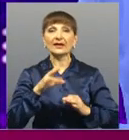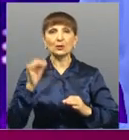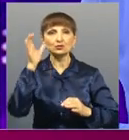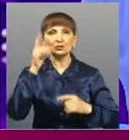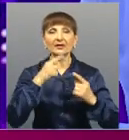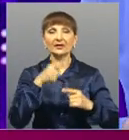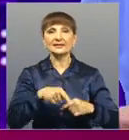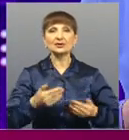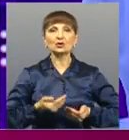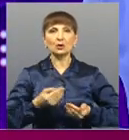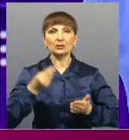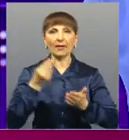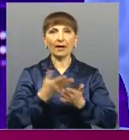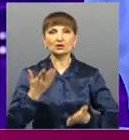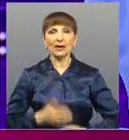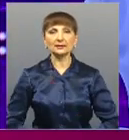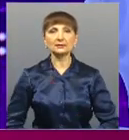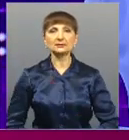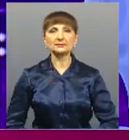что жилье здесь дорожает?